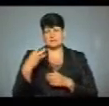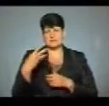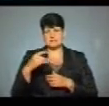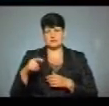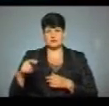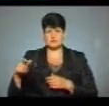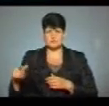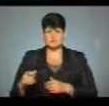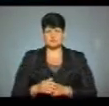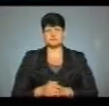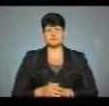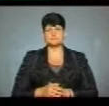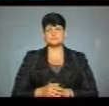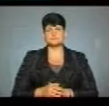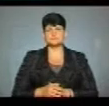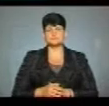осіб.